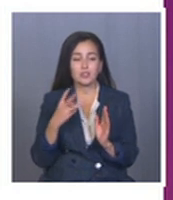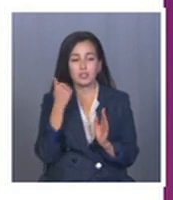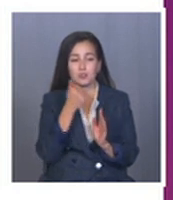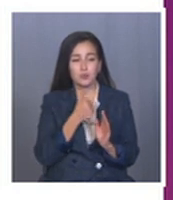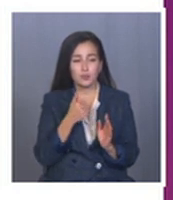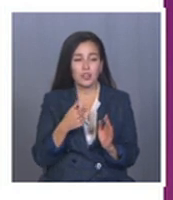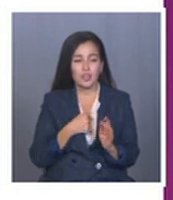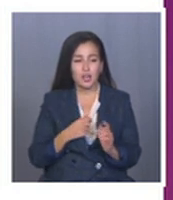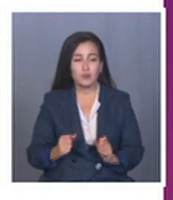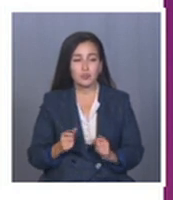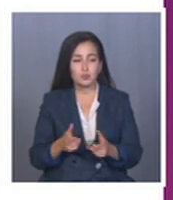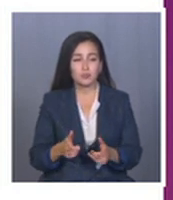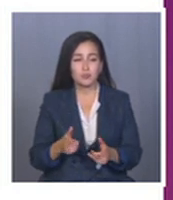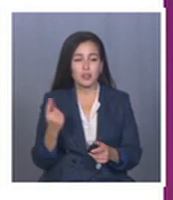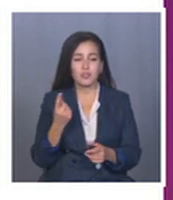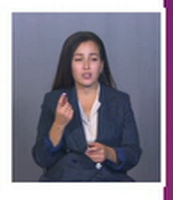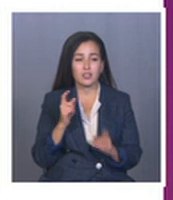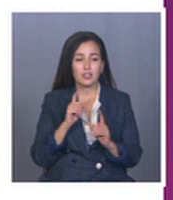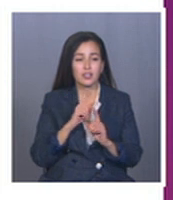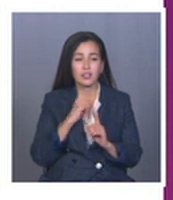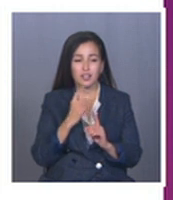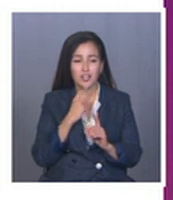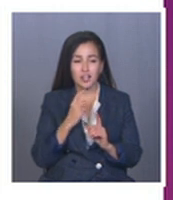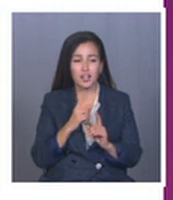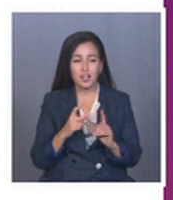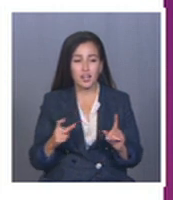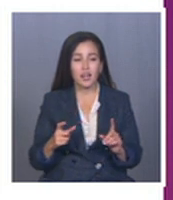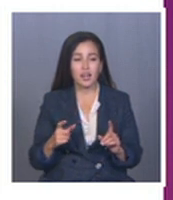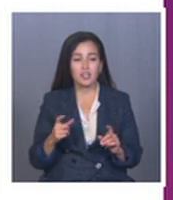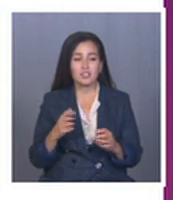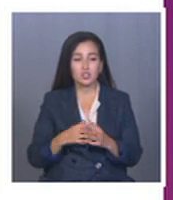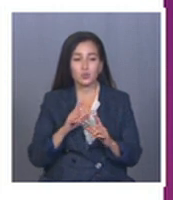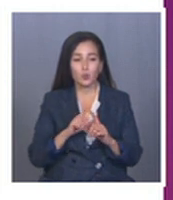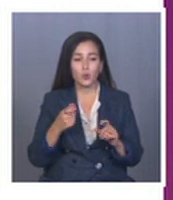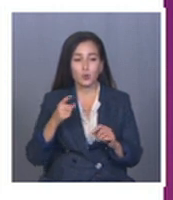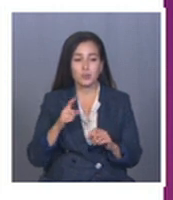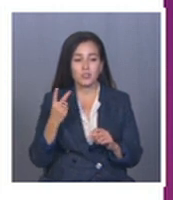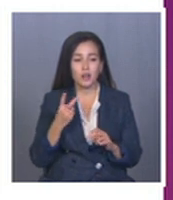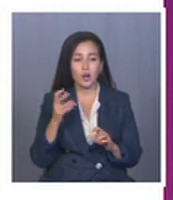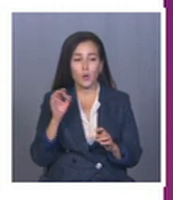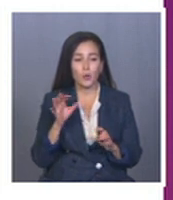1993 году я поступил в первый класс средней школы номер 2. В октябре